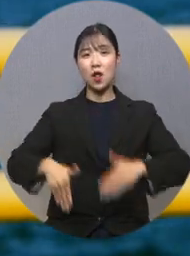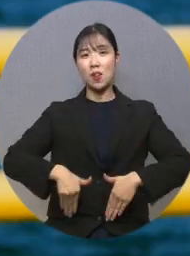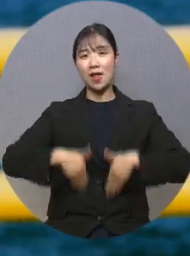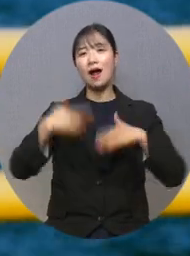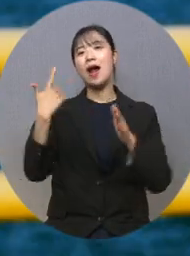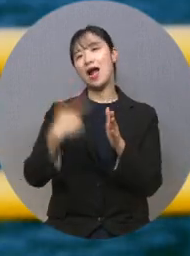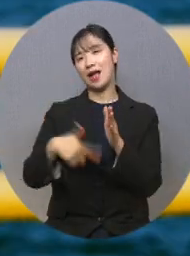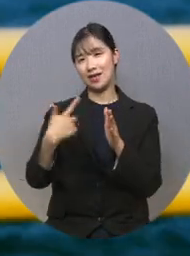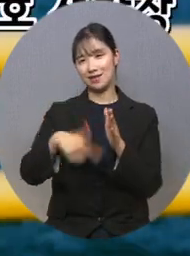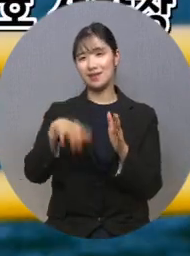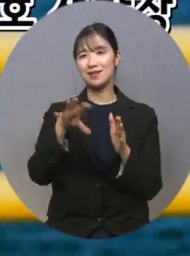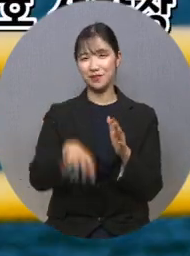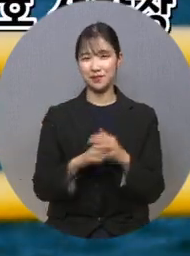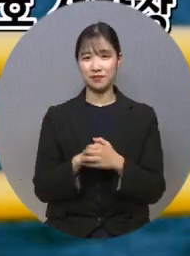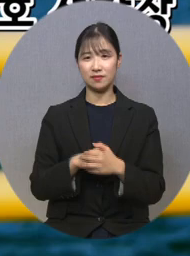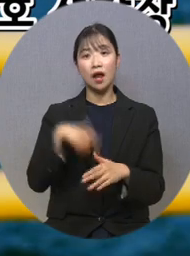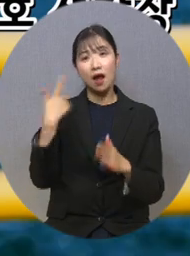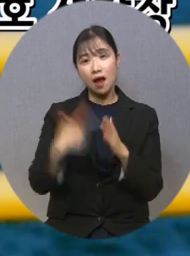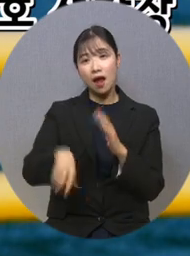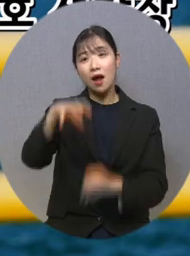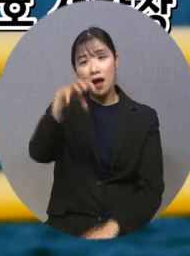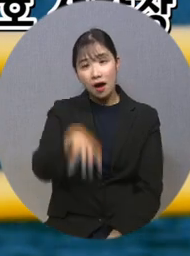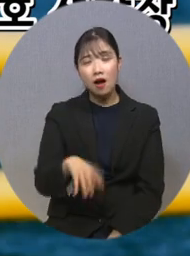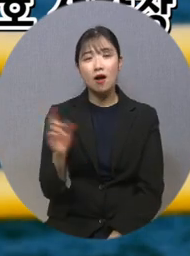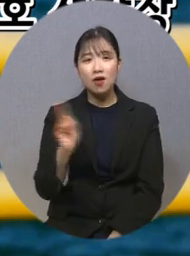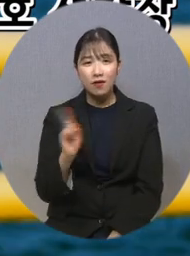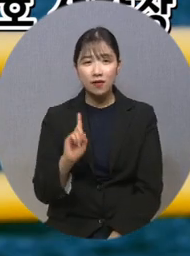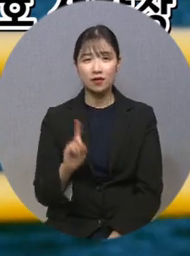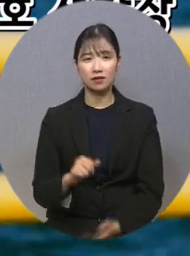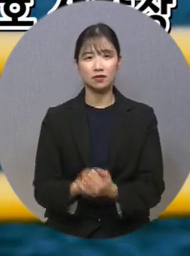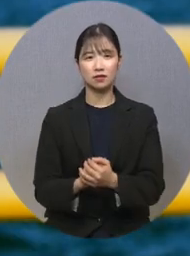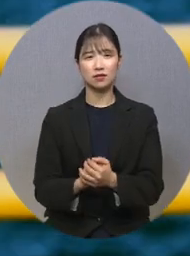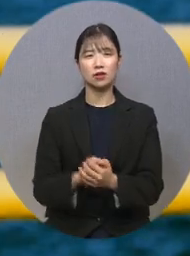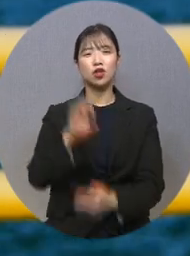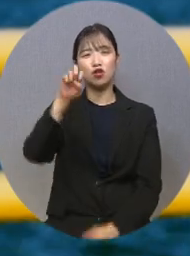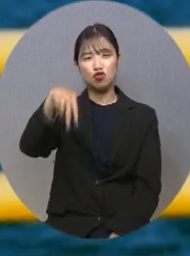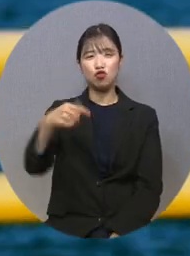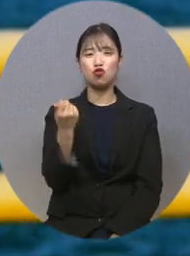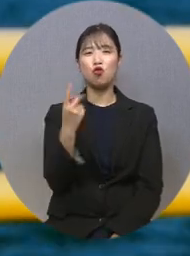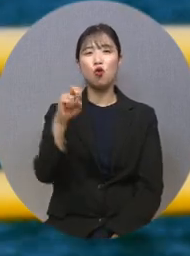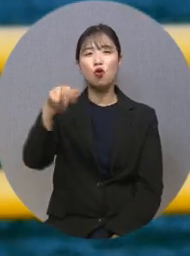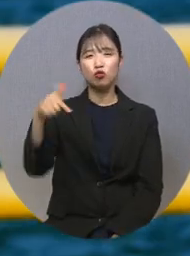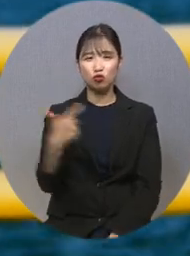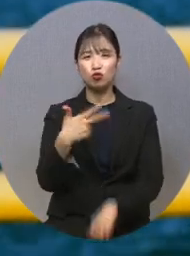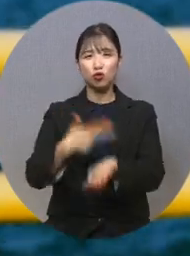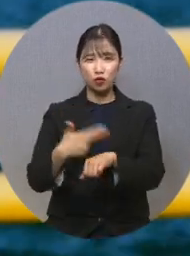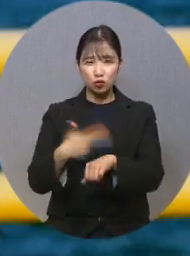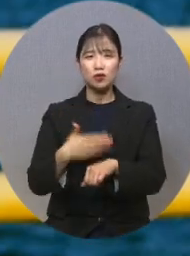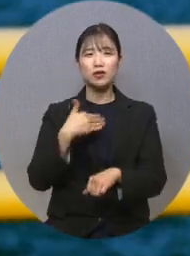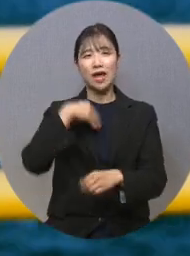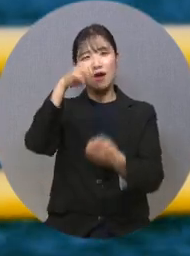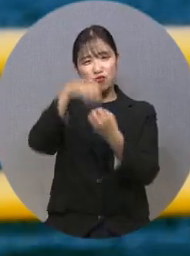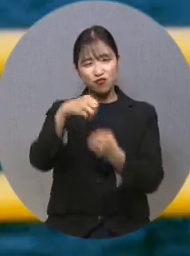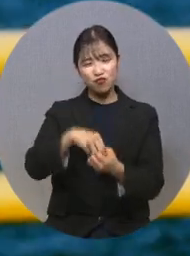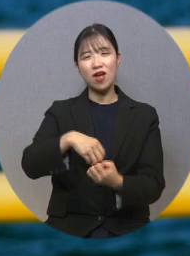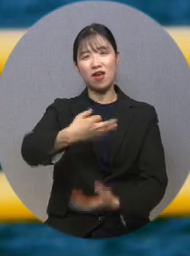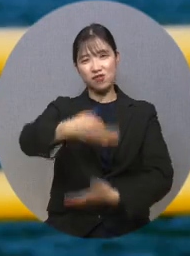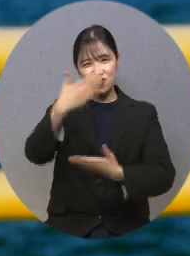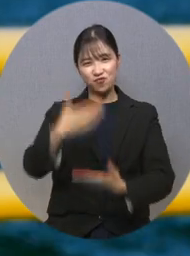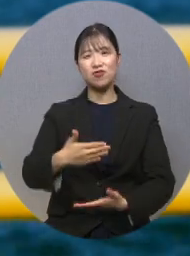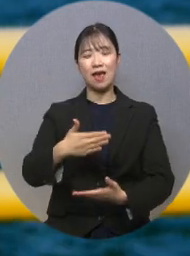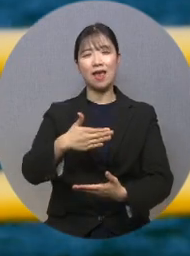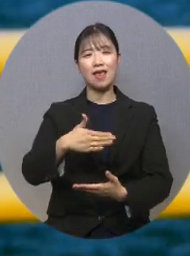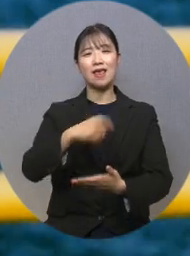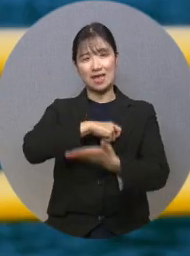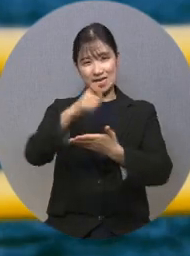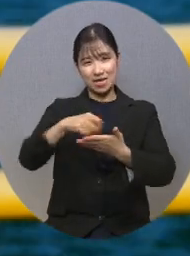강진에 왔습니다. 전라남도 강진은요. 우리 유홍준 교수가 나이문화유산 답사기에서 남도 1번지다라고